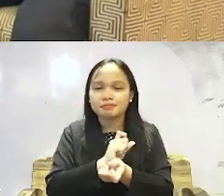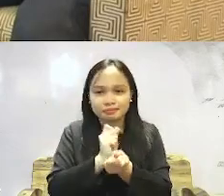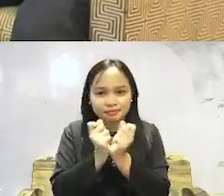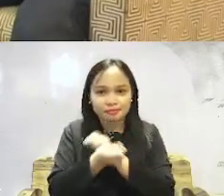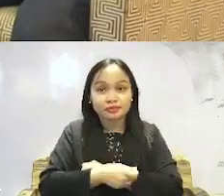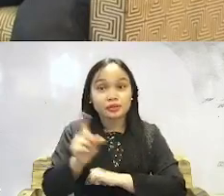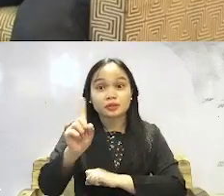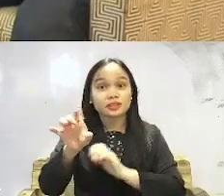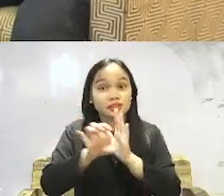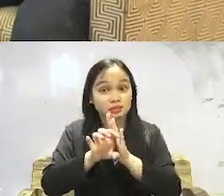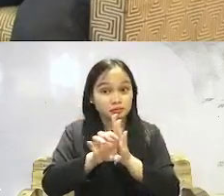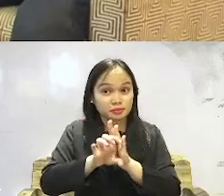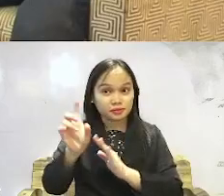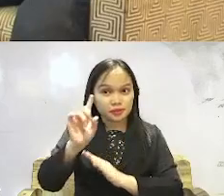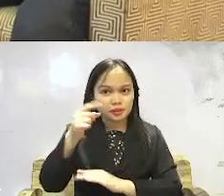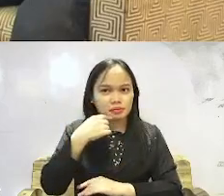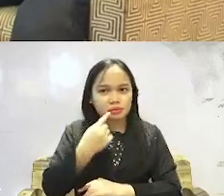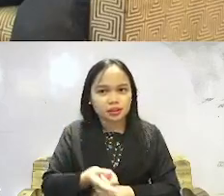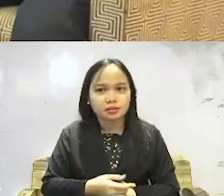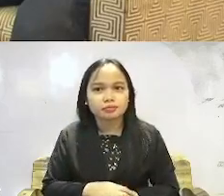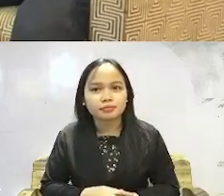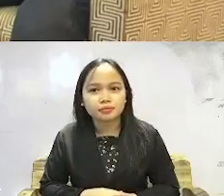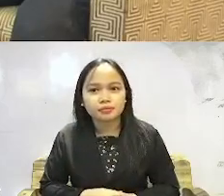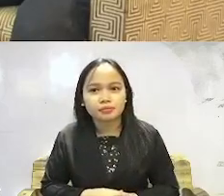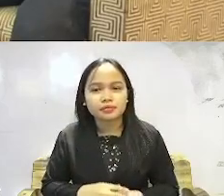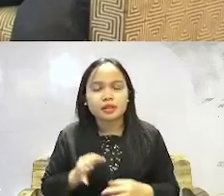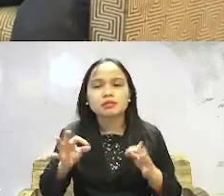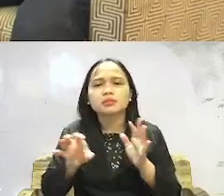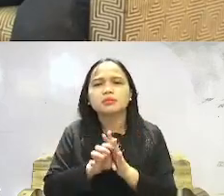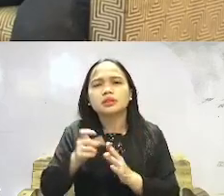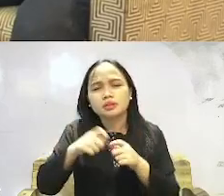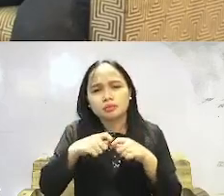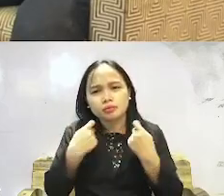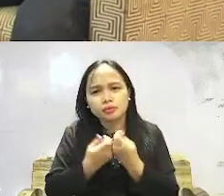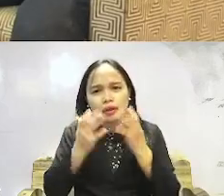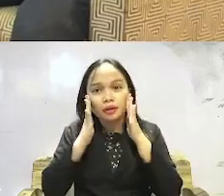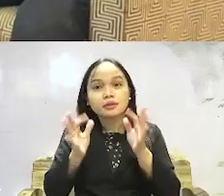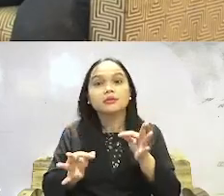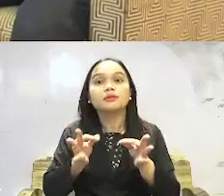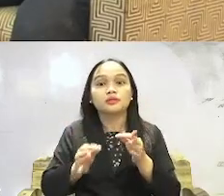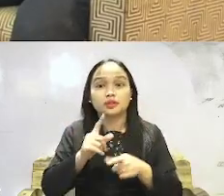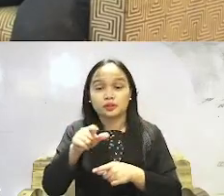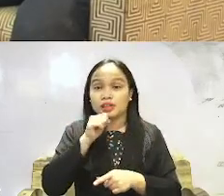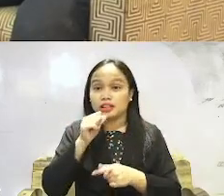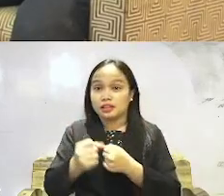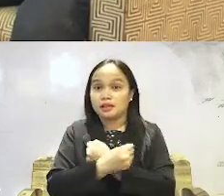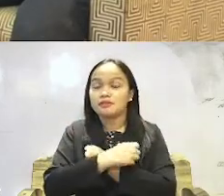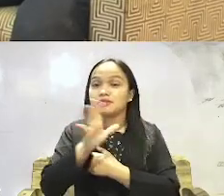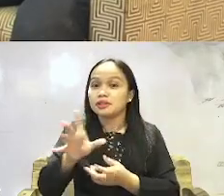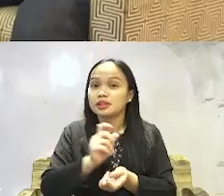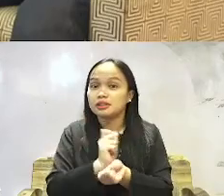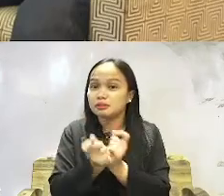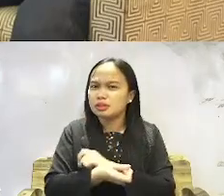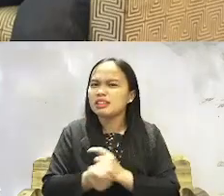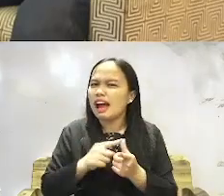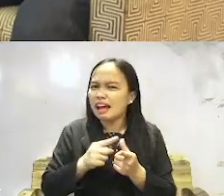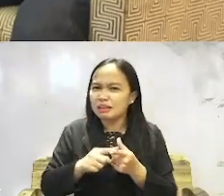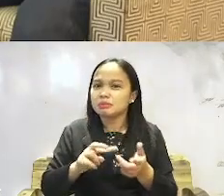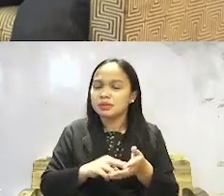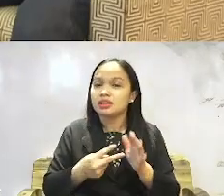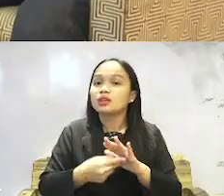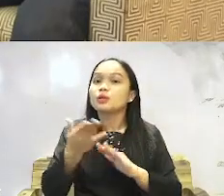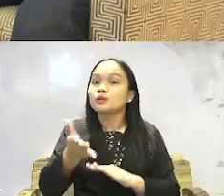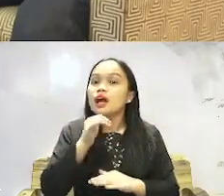ha, magamat ibang medyo ano yun ha, pero ito yung ating focus, pag hindi mo minahal yung transformation mo, basically, parang sinabi mo na hindi mo